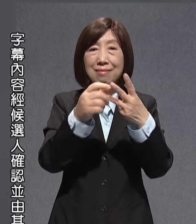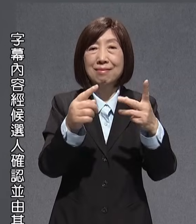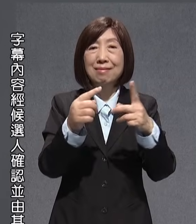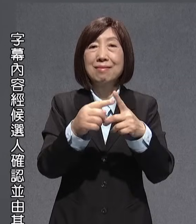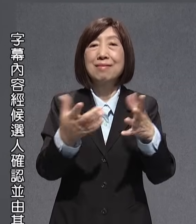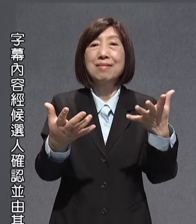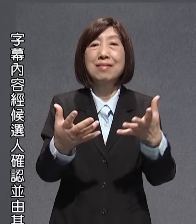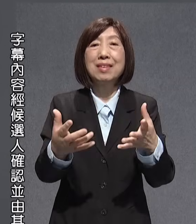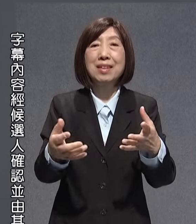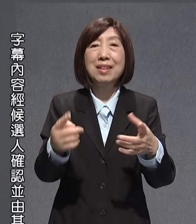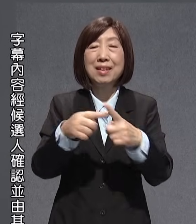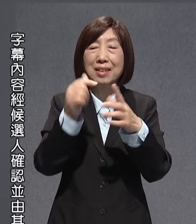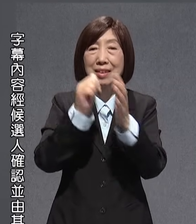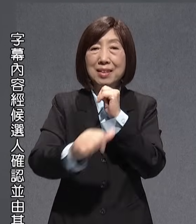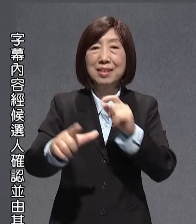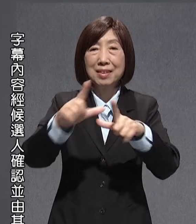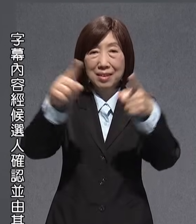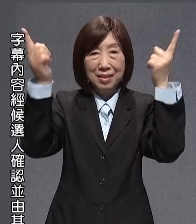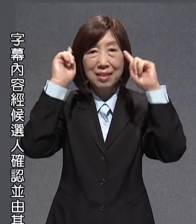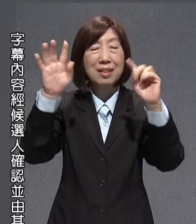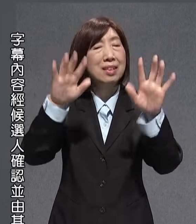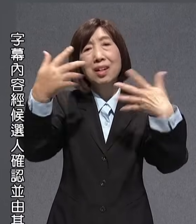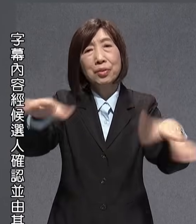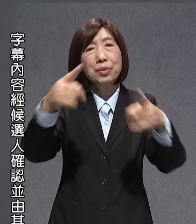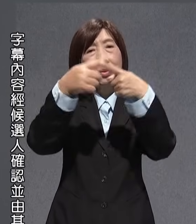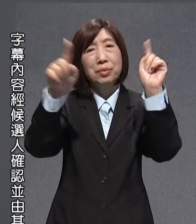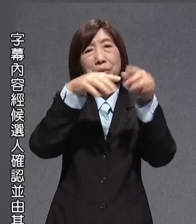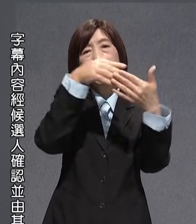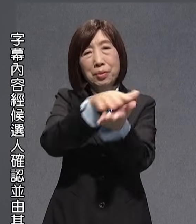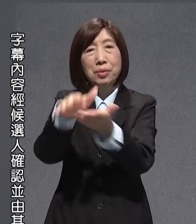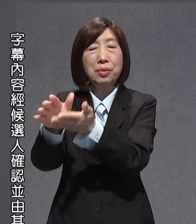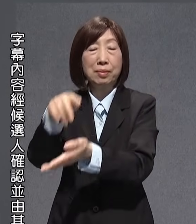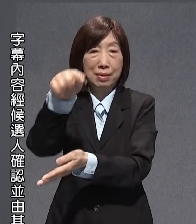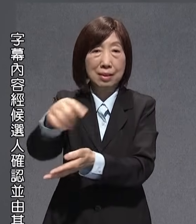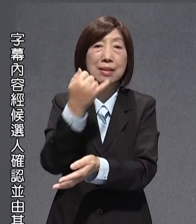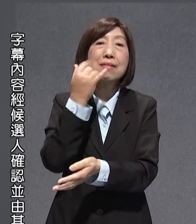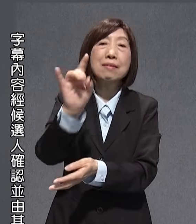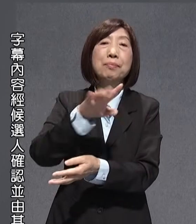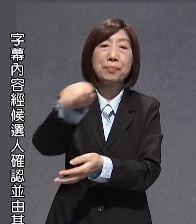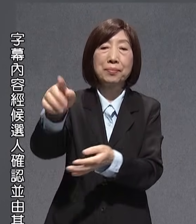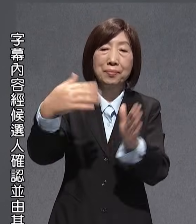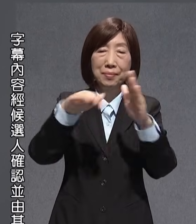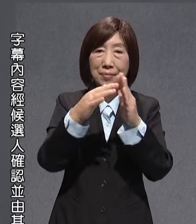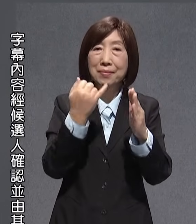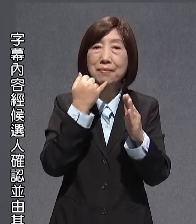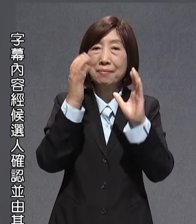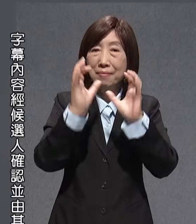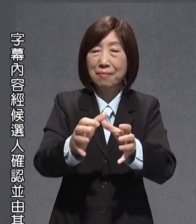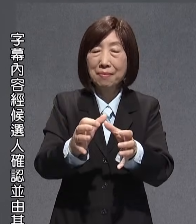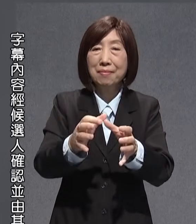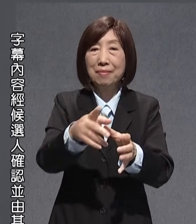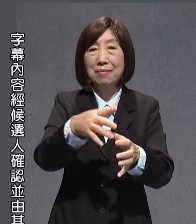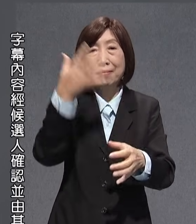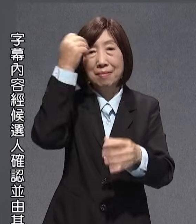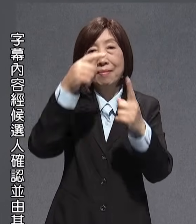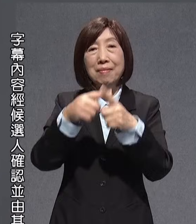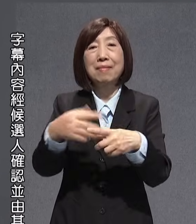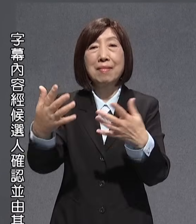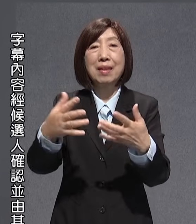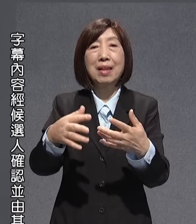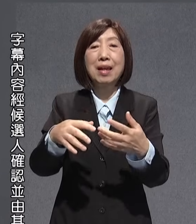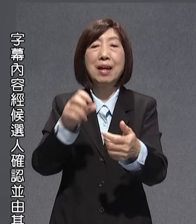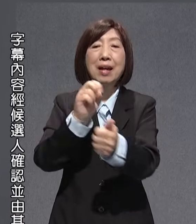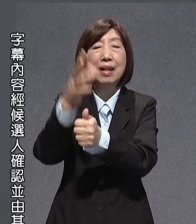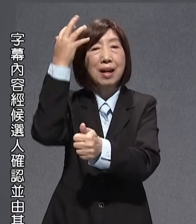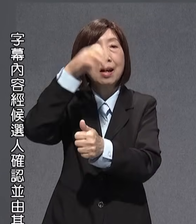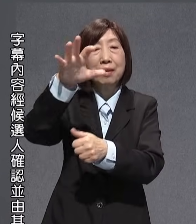学。目前有很多大学要退场，这个空间应当可以改造成一个老人可以使用的养老村，他